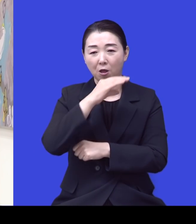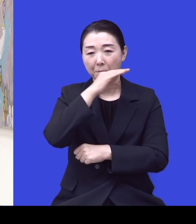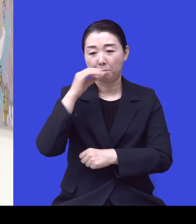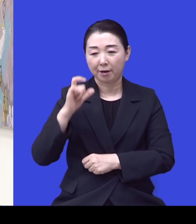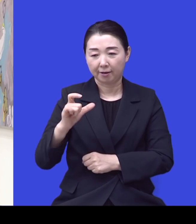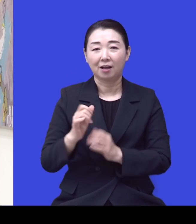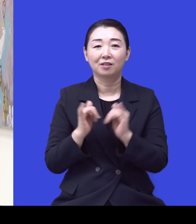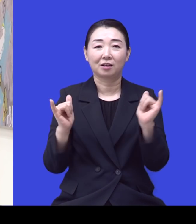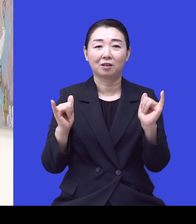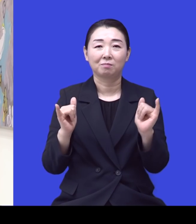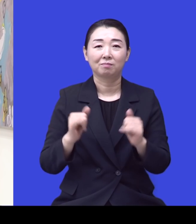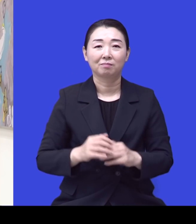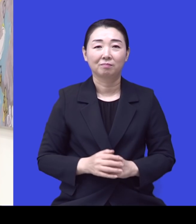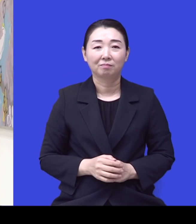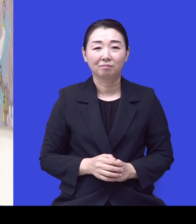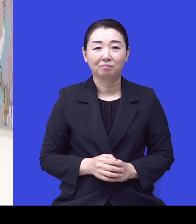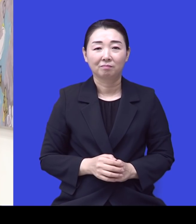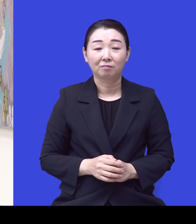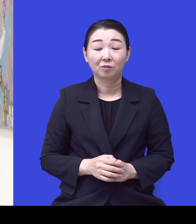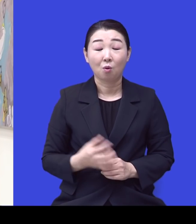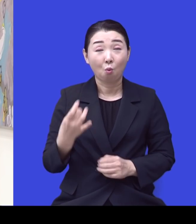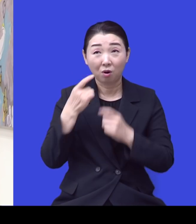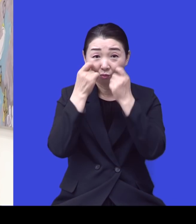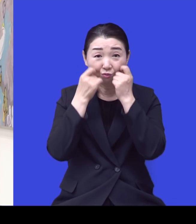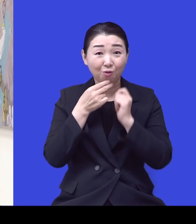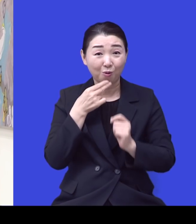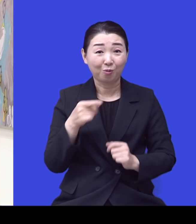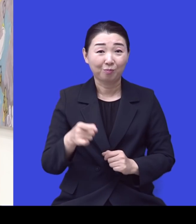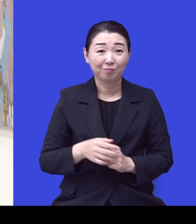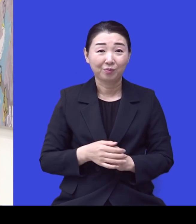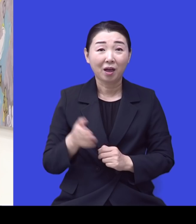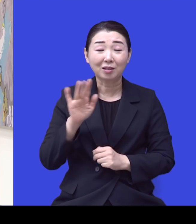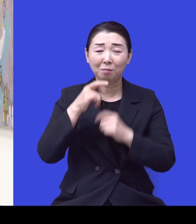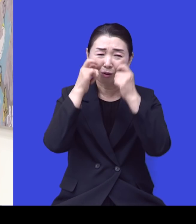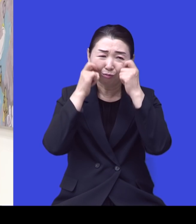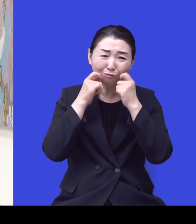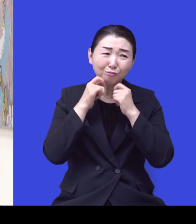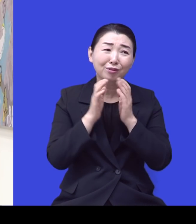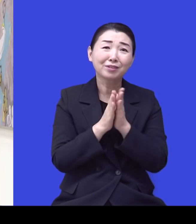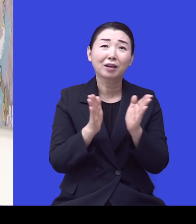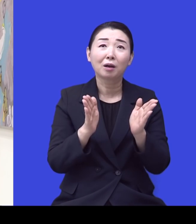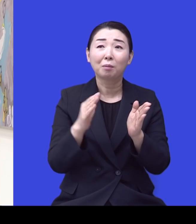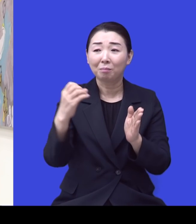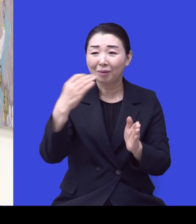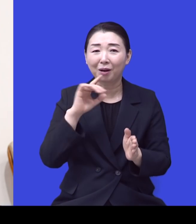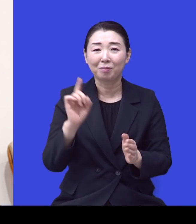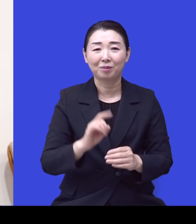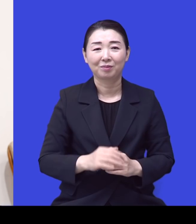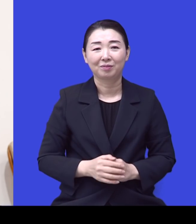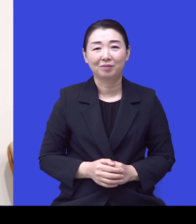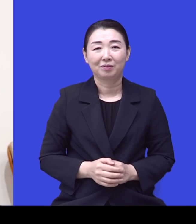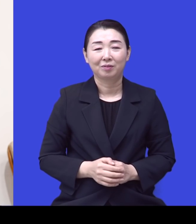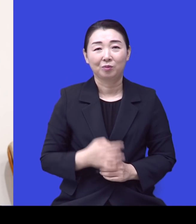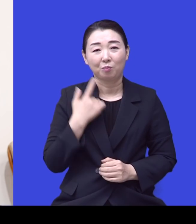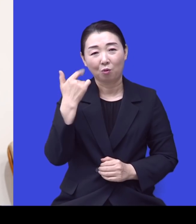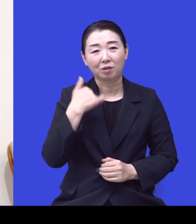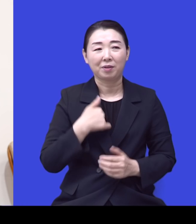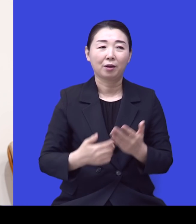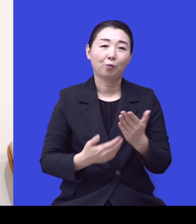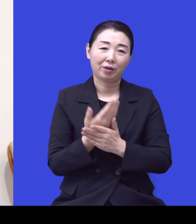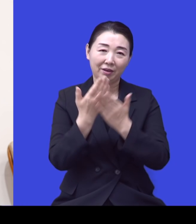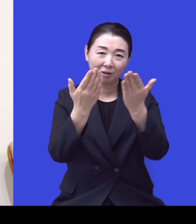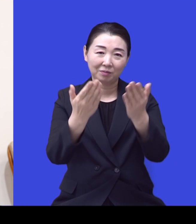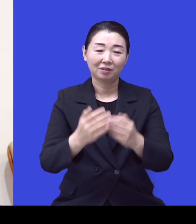참 좋으신 분이었는데 울지 않으시는 분이거든요. 네. 막 흐느끼시면서 딱 하는 말이 뭐냐면 목사님 내가